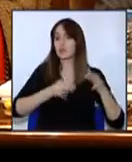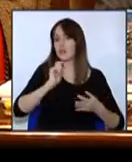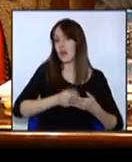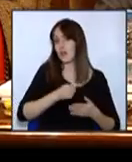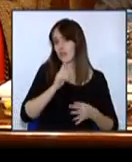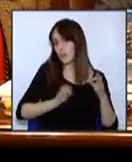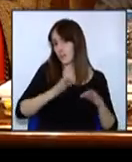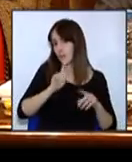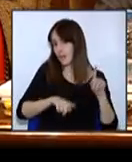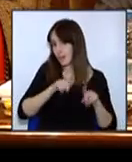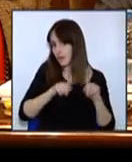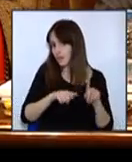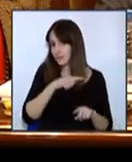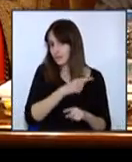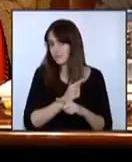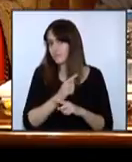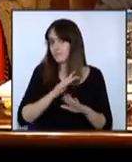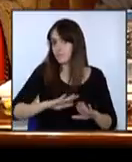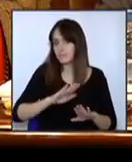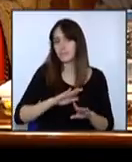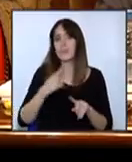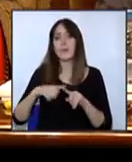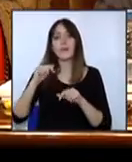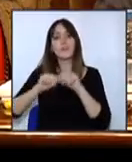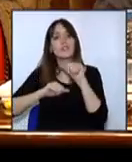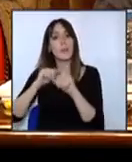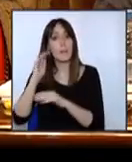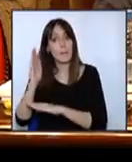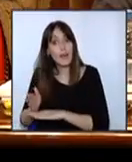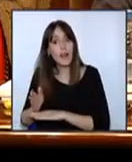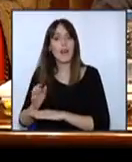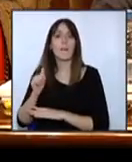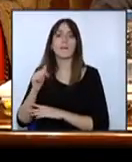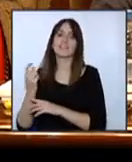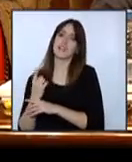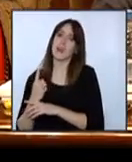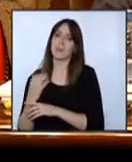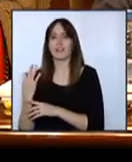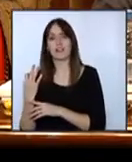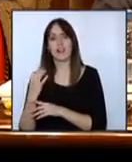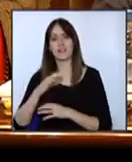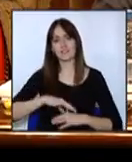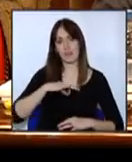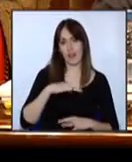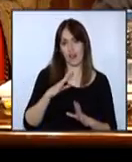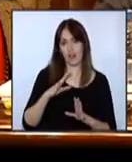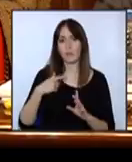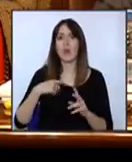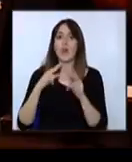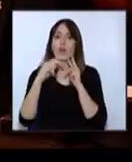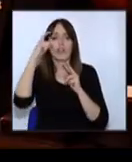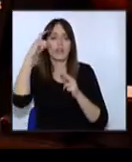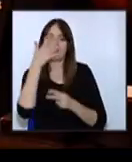rapidesa depèn del jutjat i, per tant, el procediment penal és més ràpid en aquests casos que el civil, però jo no puc atrevir-me a donar cap tipus de